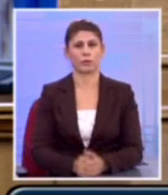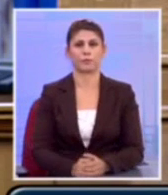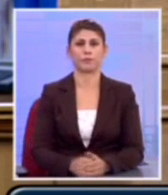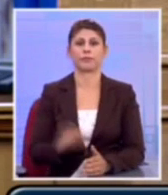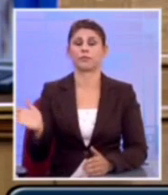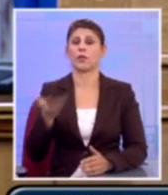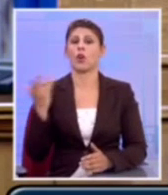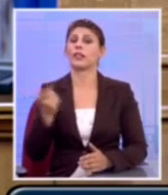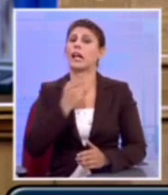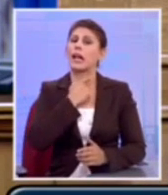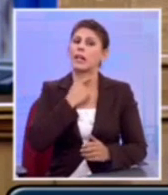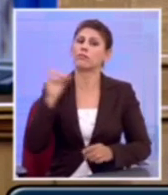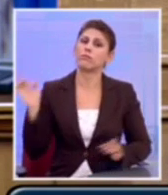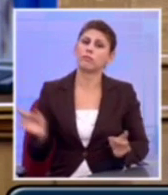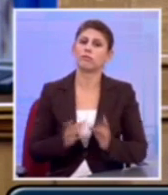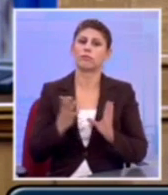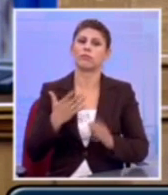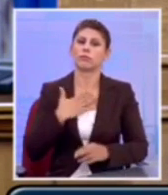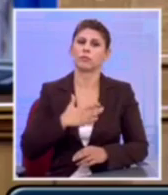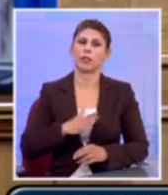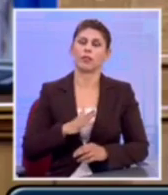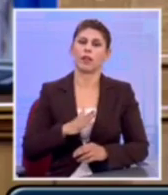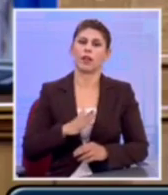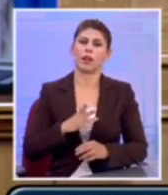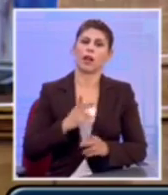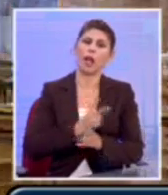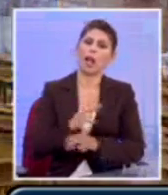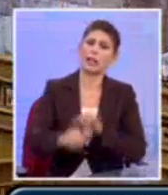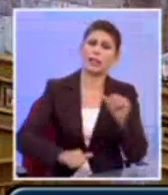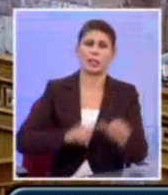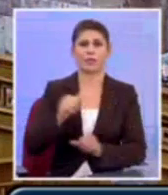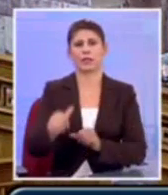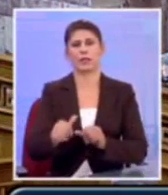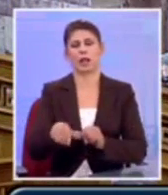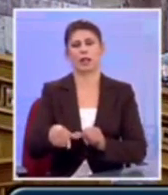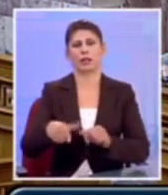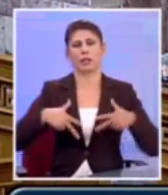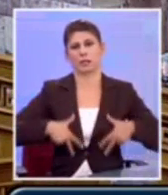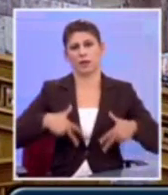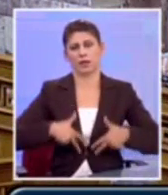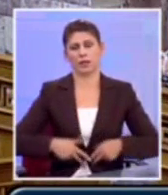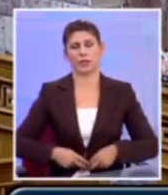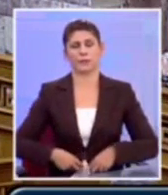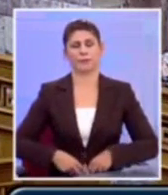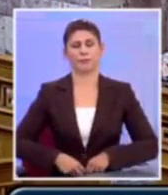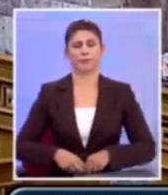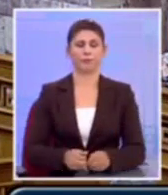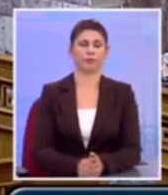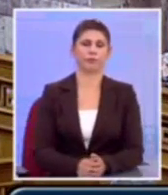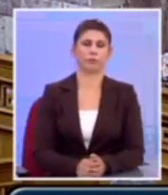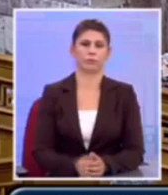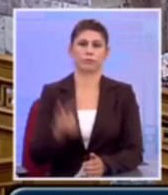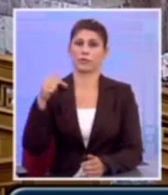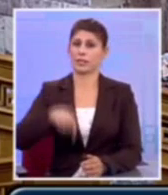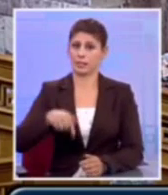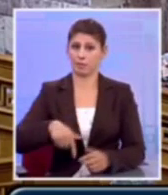παραστεί χρήσιμο επιδιώκει να τις υποκαθιστά και να τις αντικαθιστά. Η σημερινή